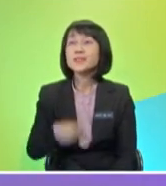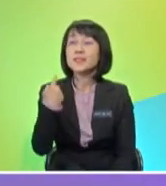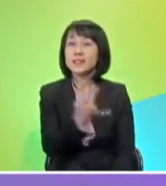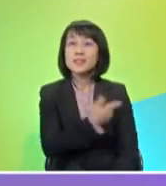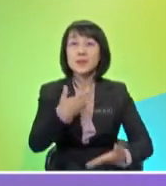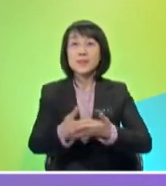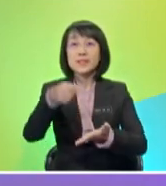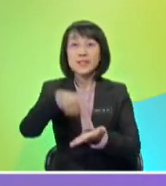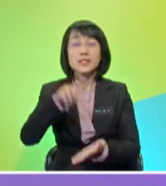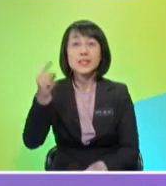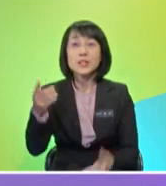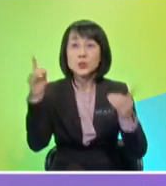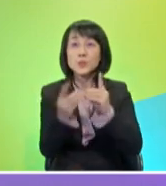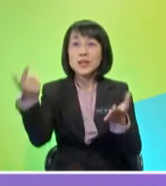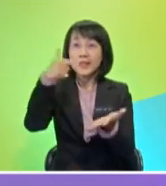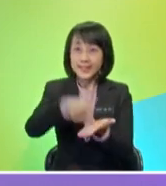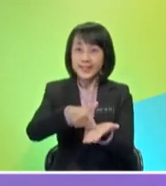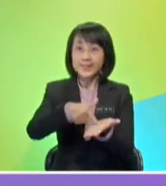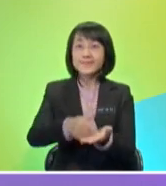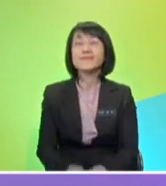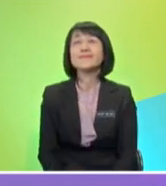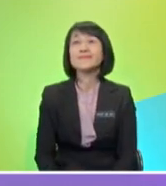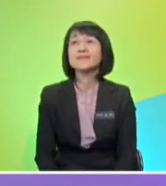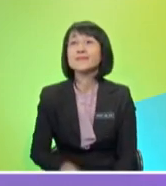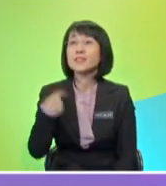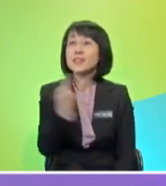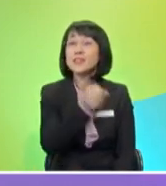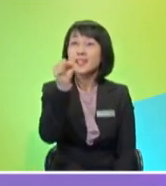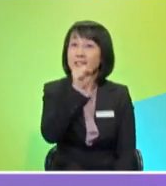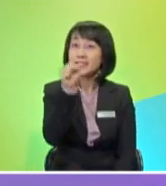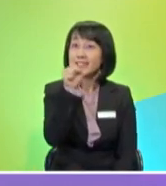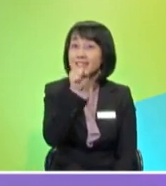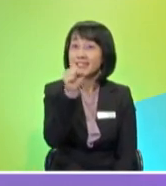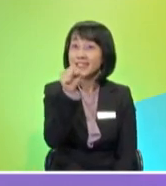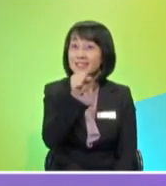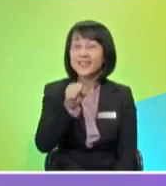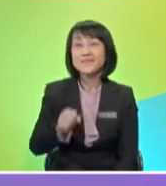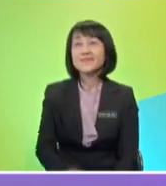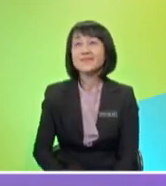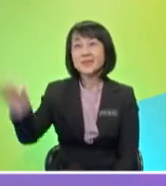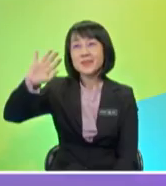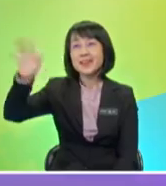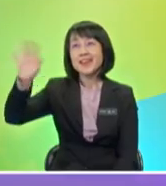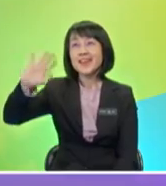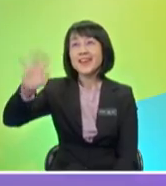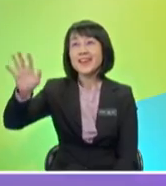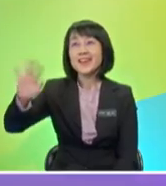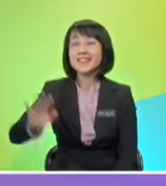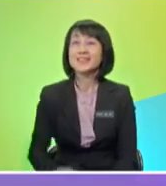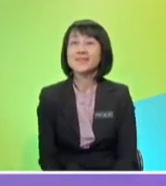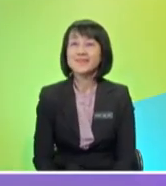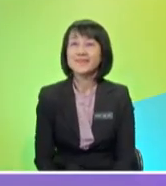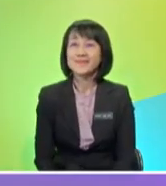di sini saja. Jumpa lagi untuk episod akan datang. Kita nak menyanyi ni cikgu. Yeah. Okey, assalamualaikum, bye bye. Jom cikgu, kita ke depan.